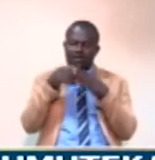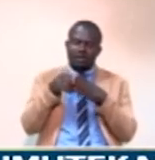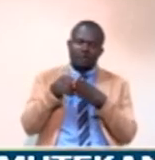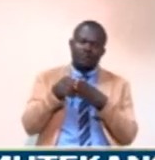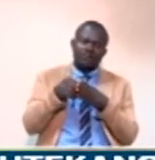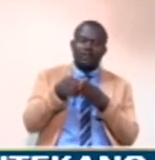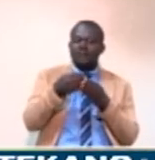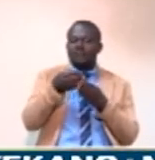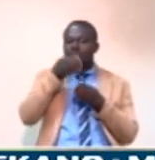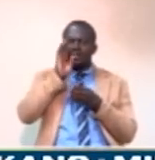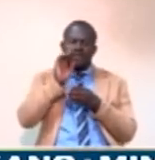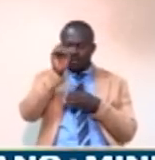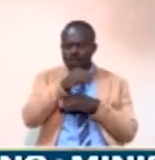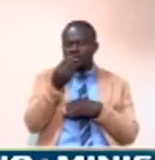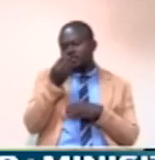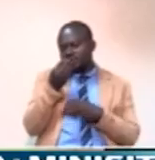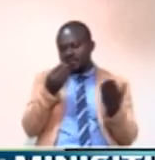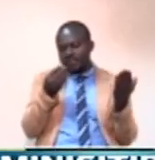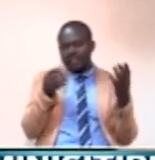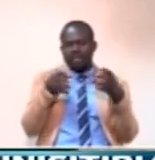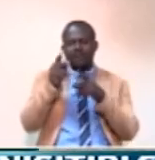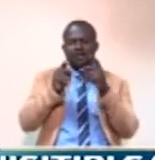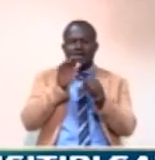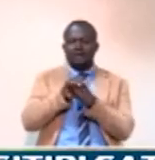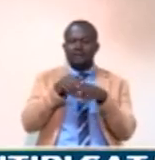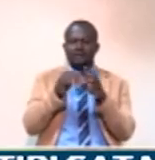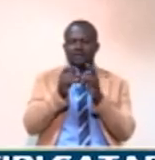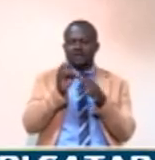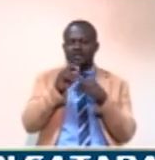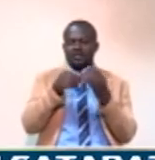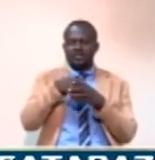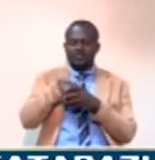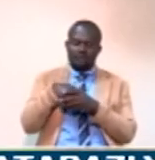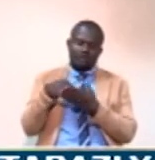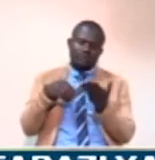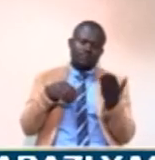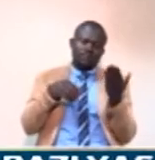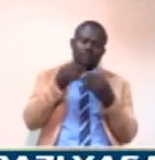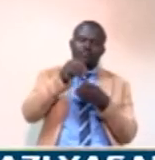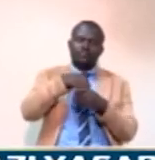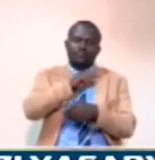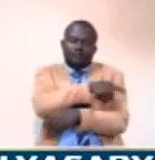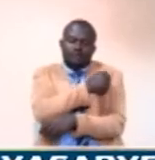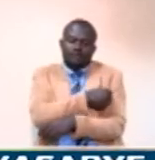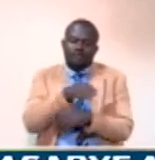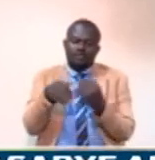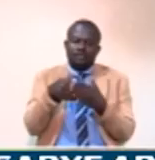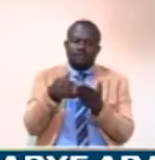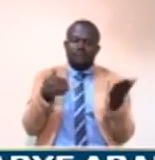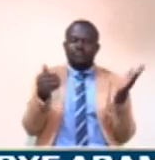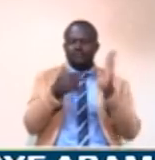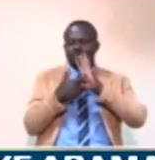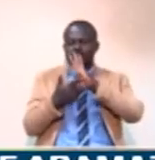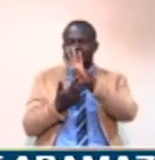kurusha ibifungurwa. Icya kabiri, harahurira abantu benshi mu manama cyangwa se n'abajya mu mahoteli, bikagaragara